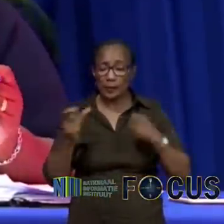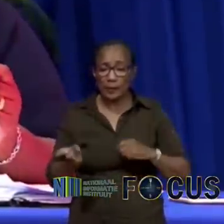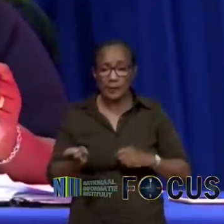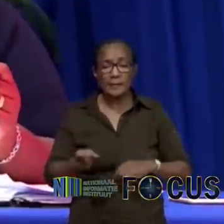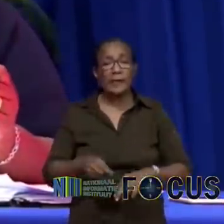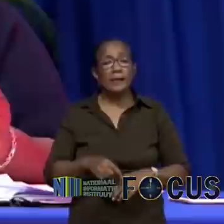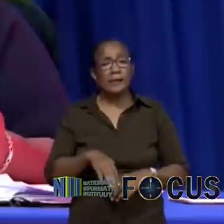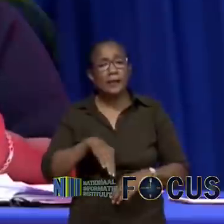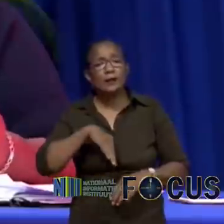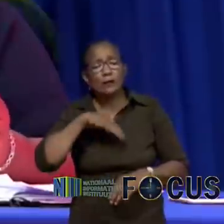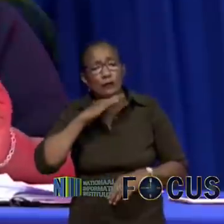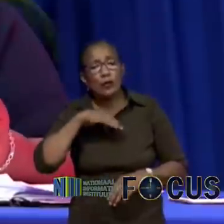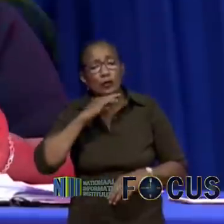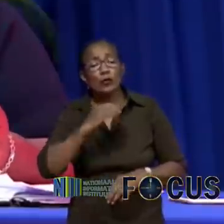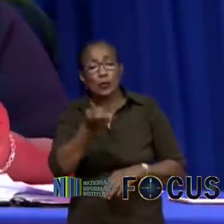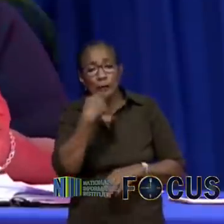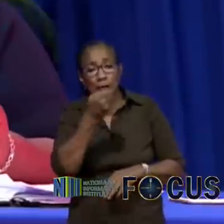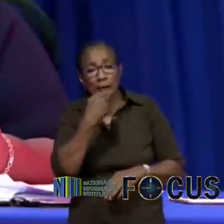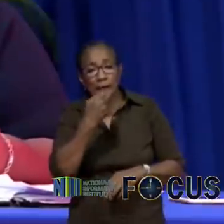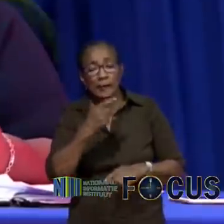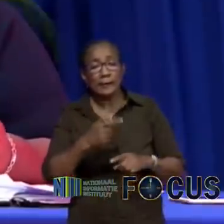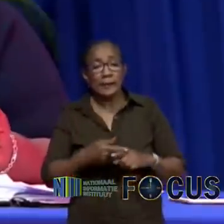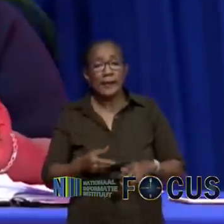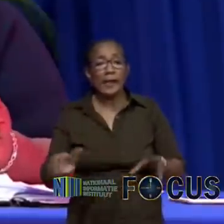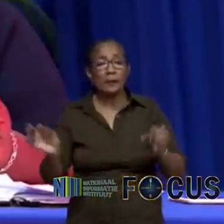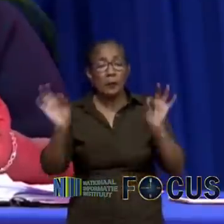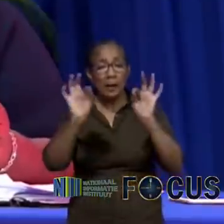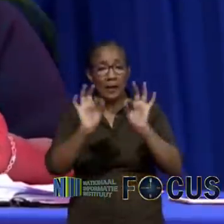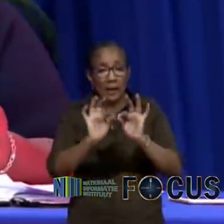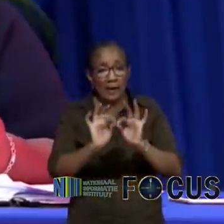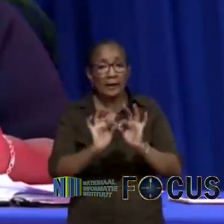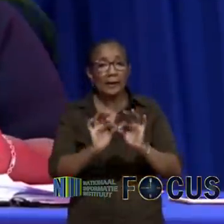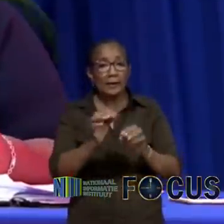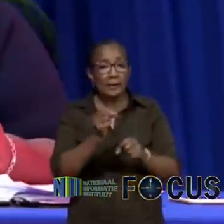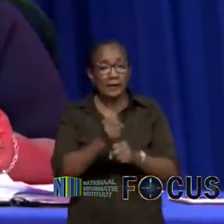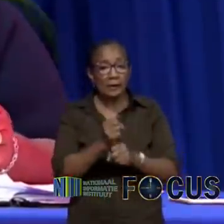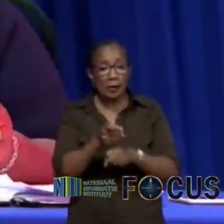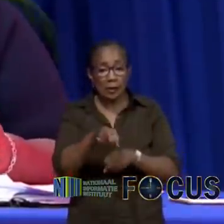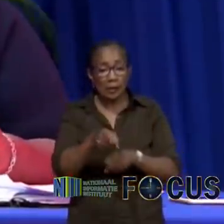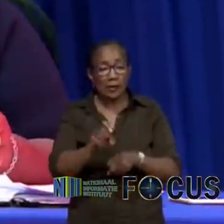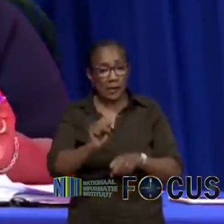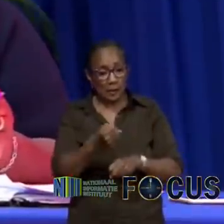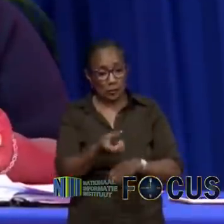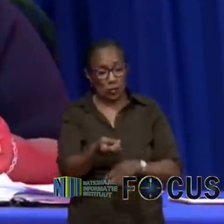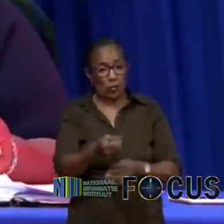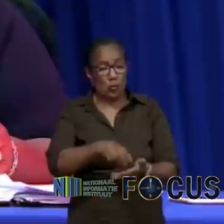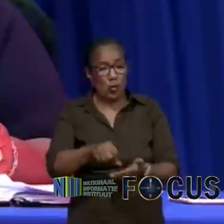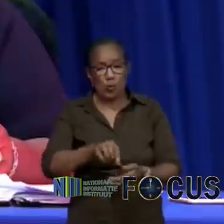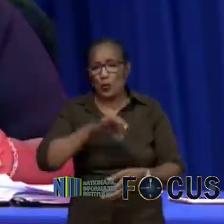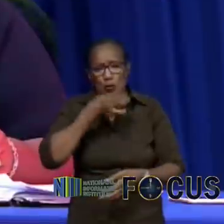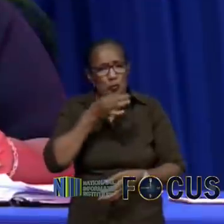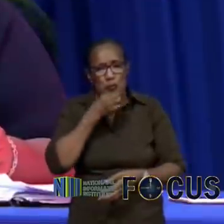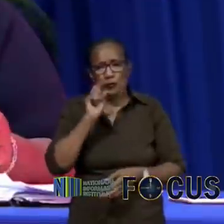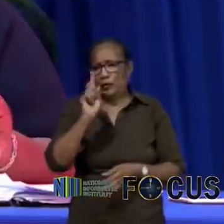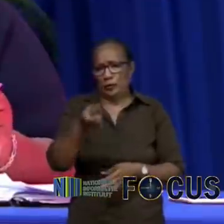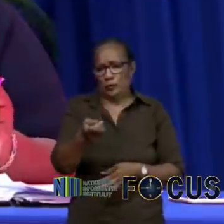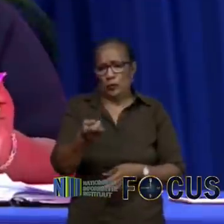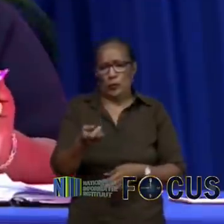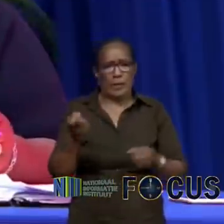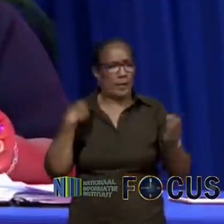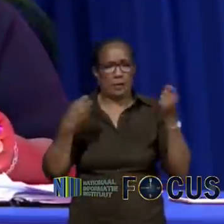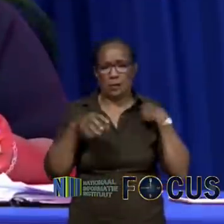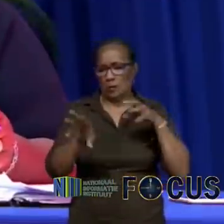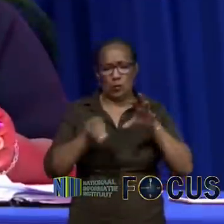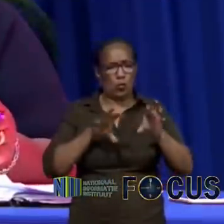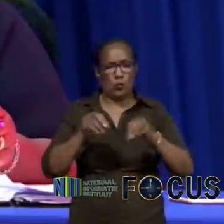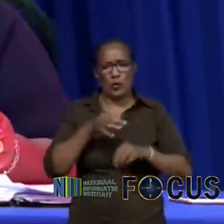voldoende voedingsmiddelen en essentiële producten op de schappen zijn, zodat men niet hoeft te gaan hamsteren. U hoeft